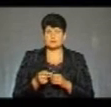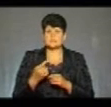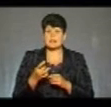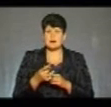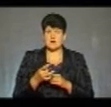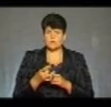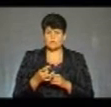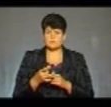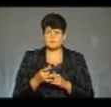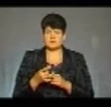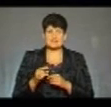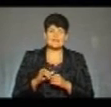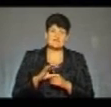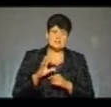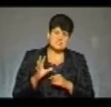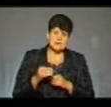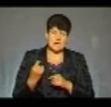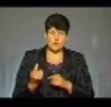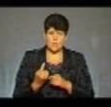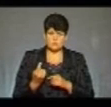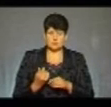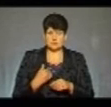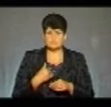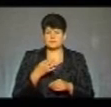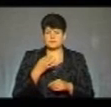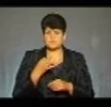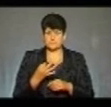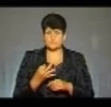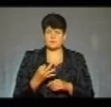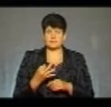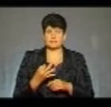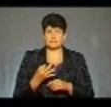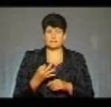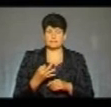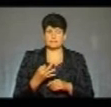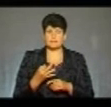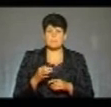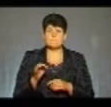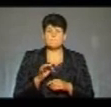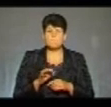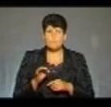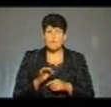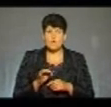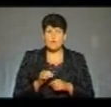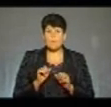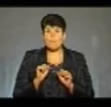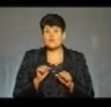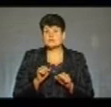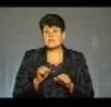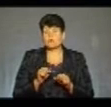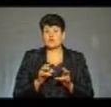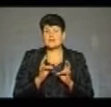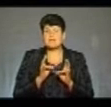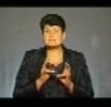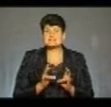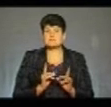але і всієї області, хотів би звернутися до мешканців всієї області, про можливу